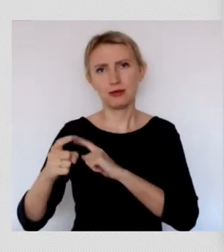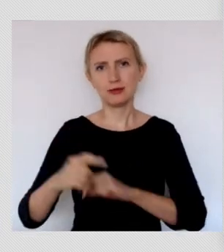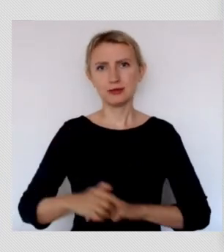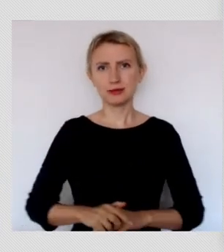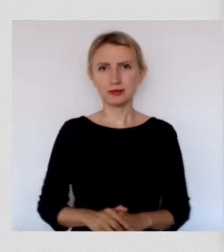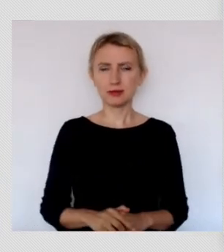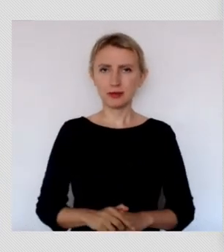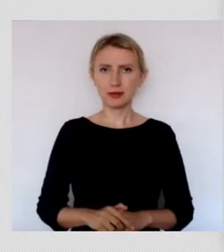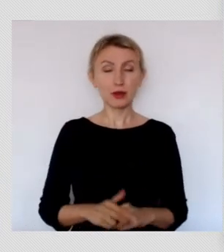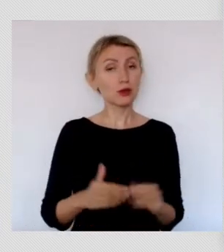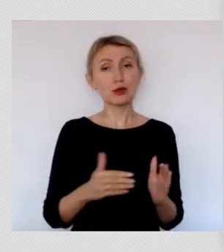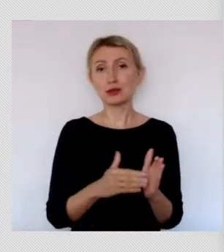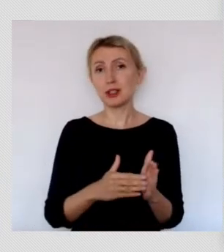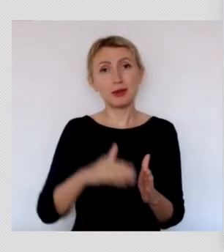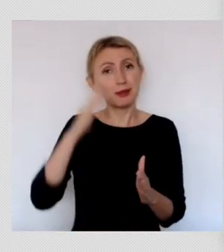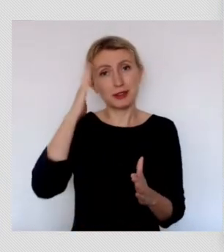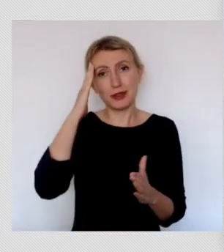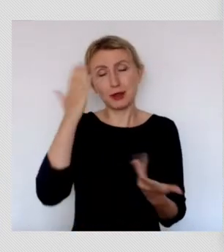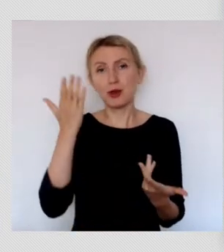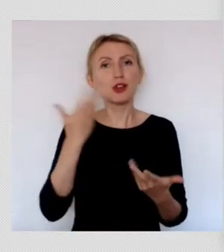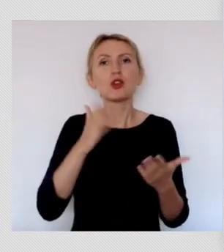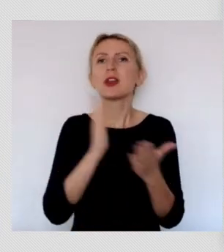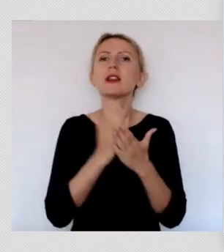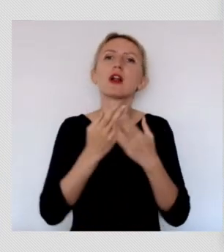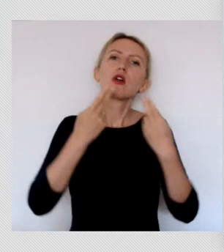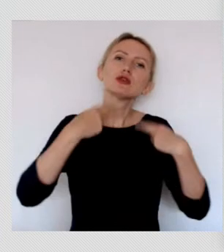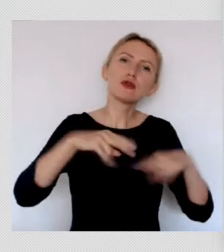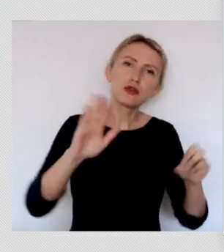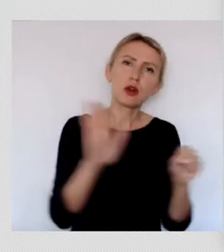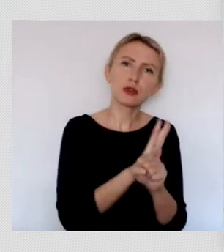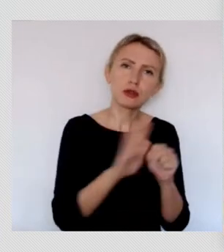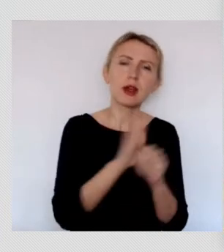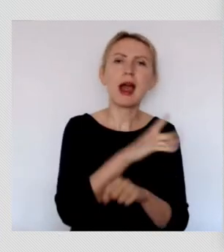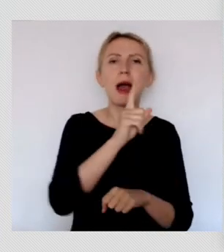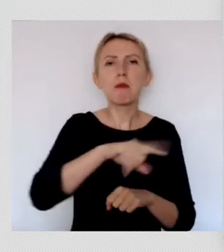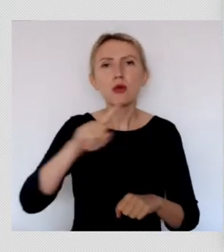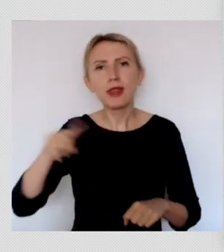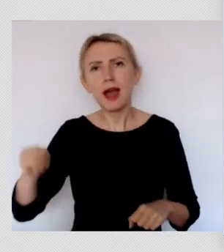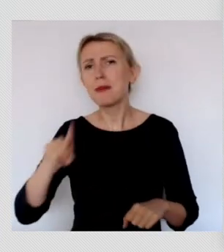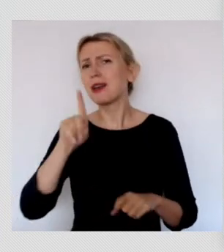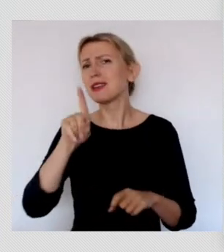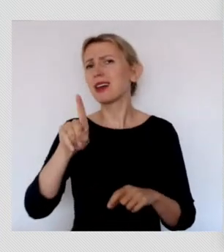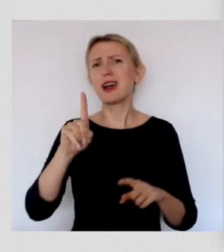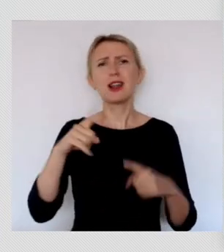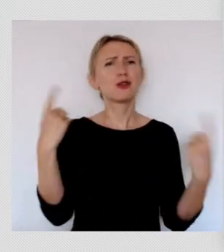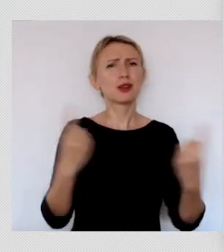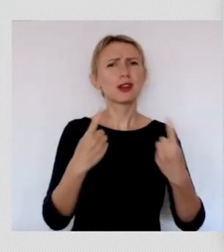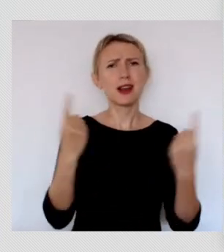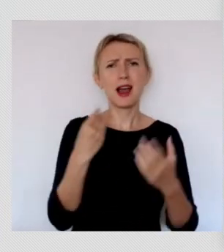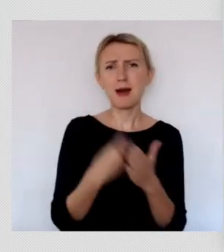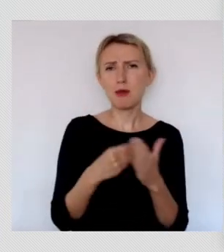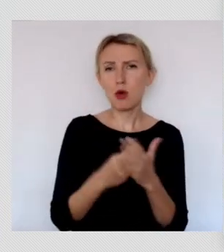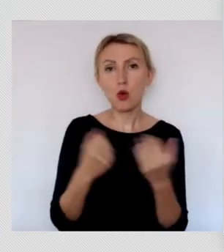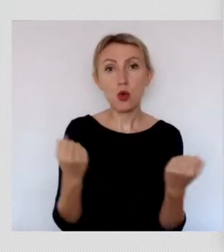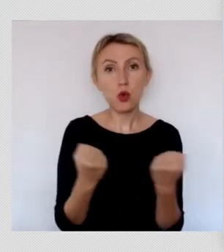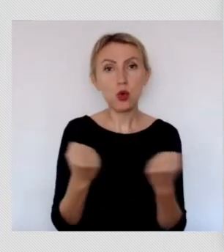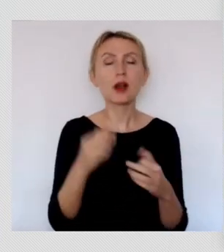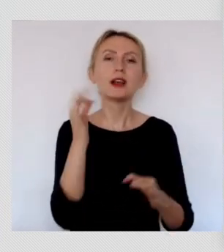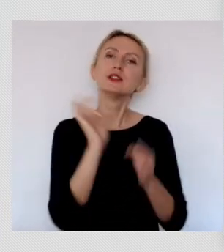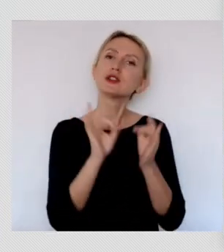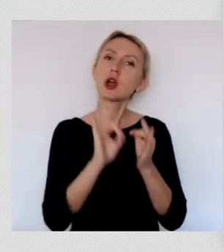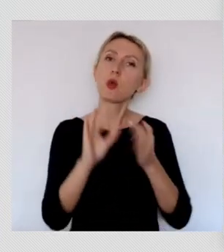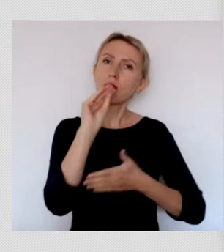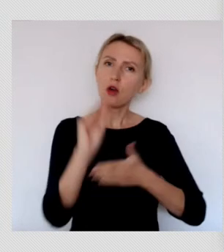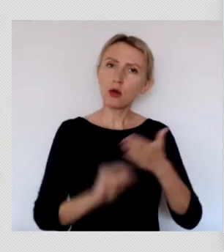Trzeba mieć świadomość, to jest nie tylko ta refundacja i abonament, ale to są olbrzymie koszty reklamowe. Szczegółowo opisuję, jak